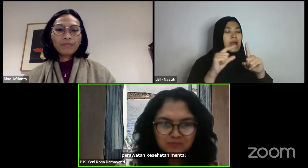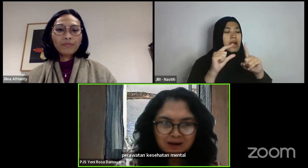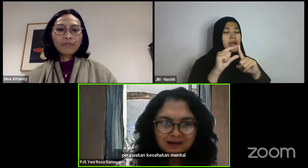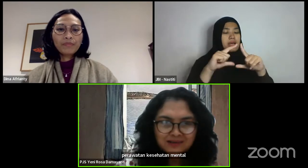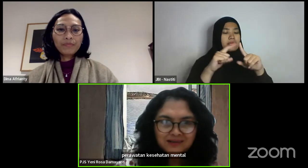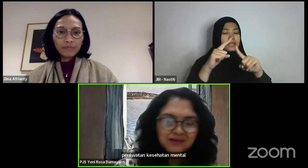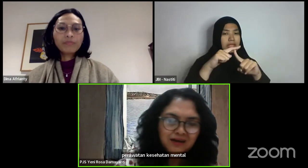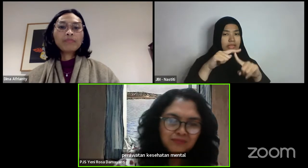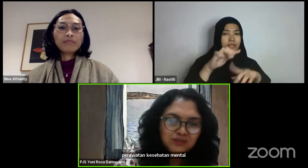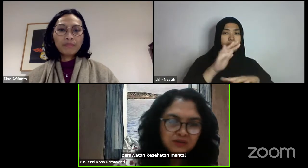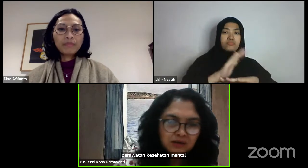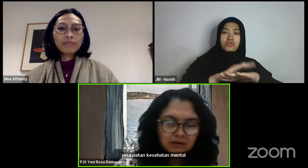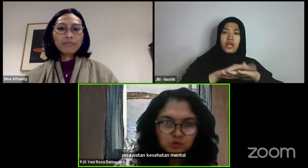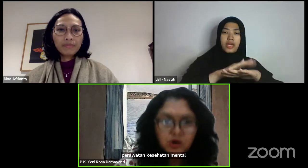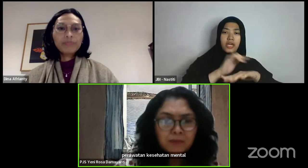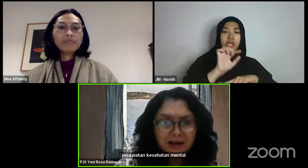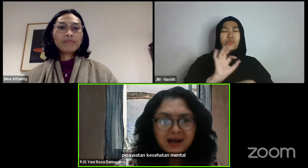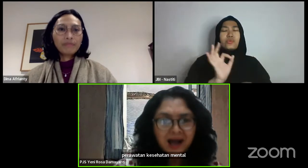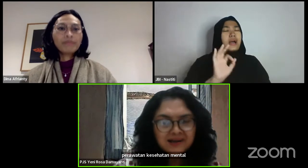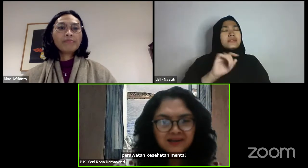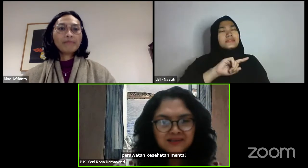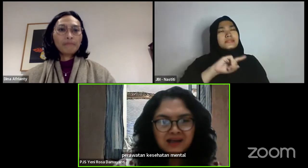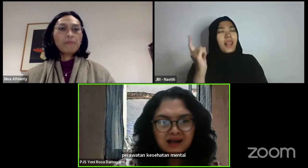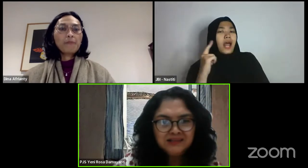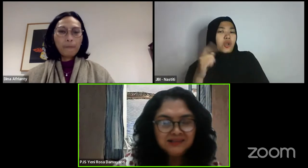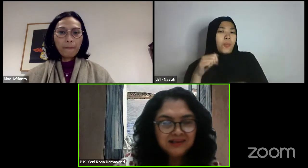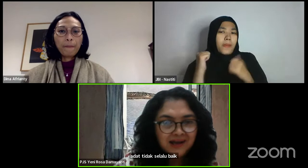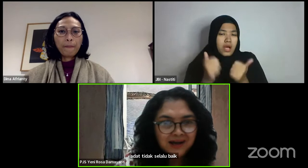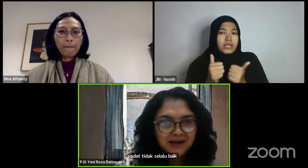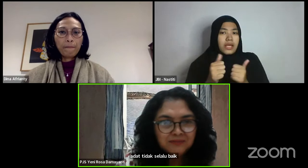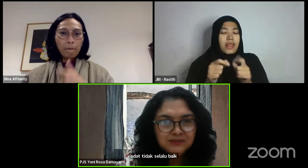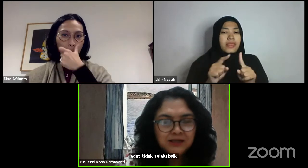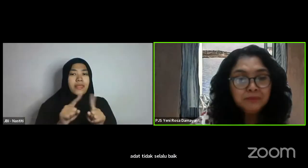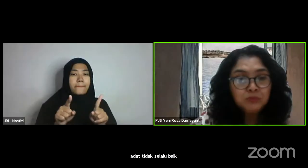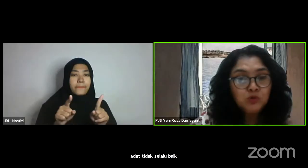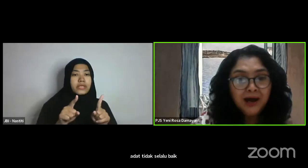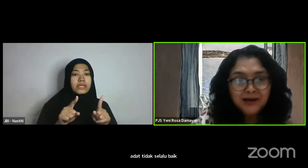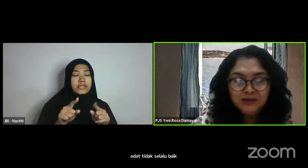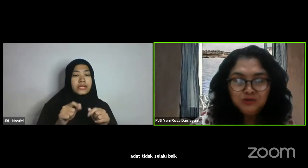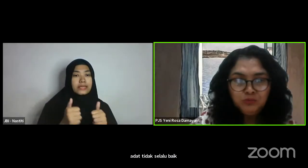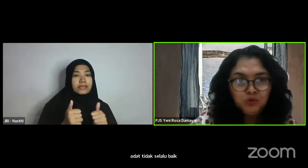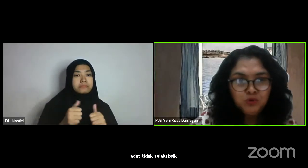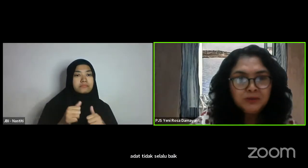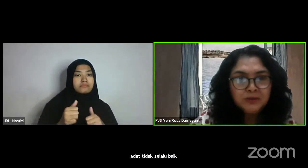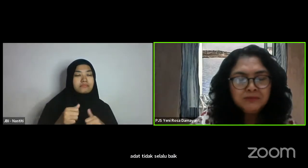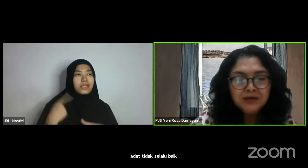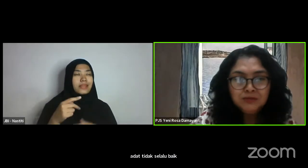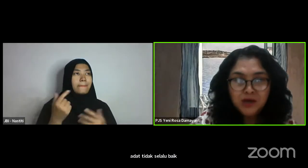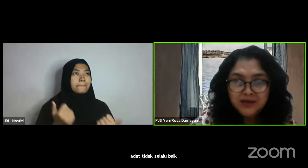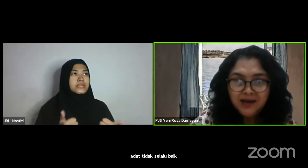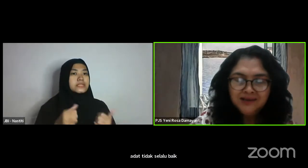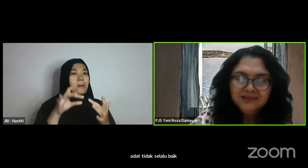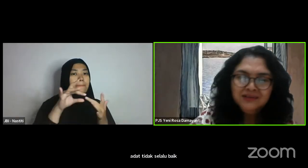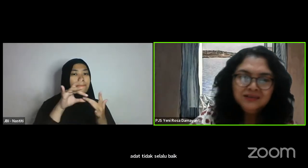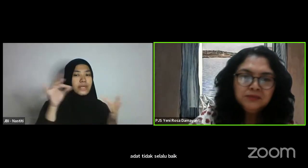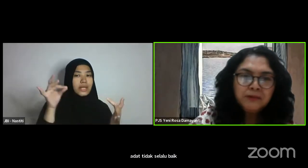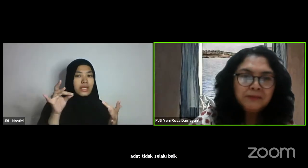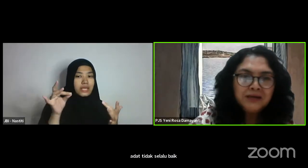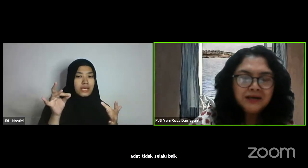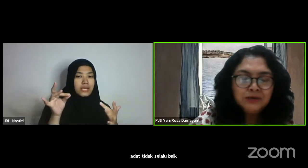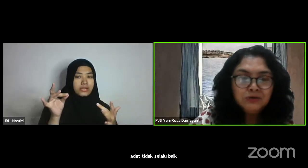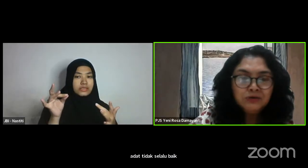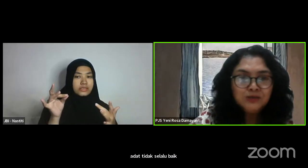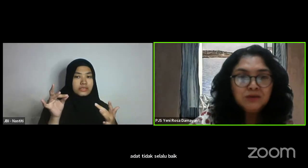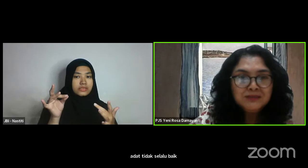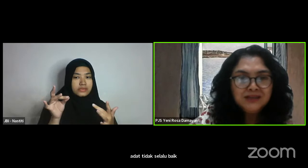kita ubah. Nah, misalnya sudah banyak adat yang kita tinggalkan. Misalnya perbudakan itu dulu pernah menjadi budaya. Di beberapa